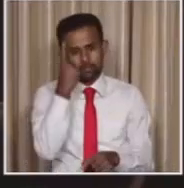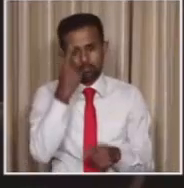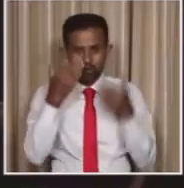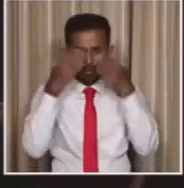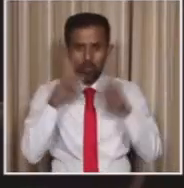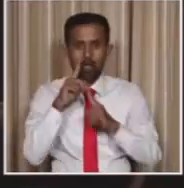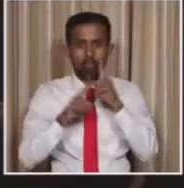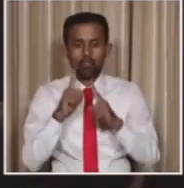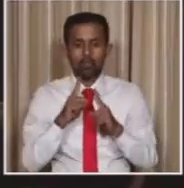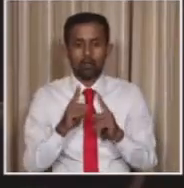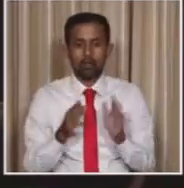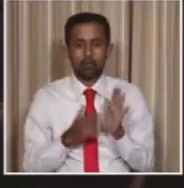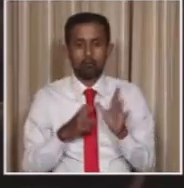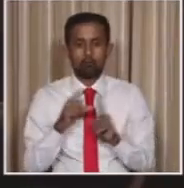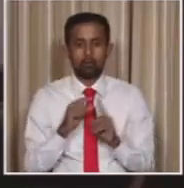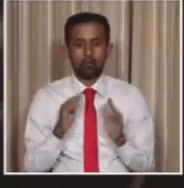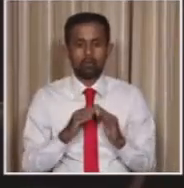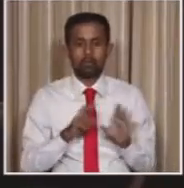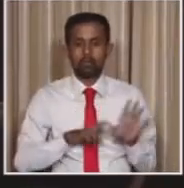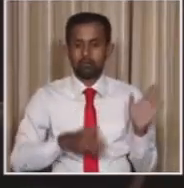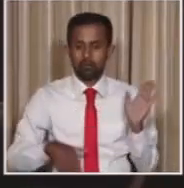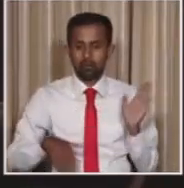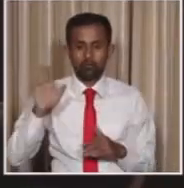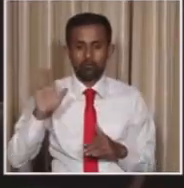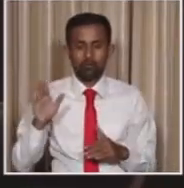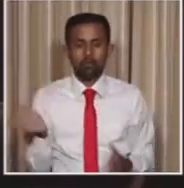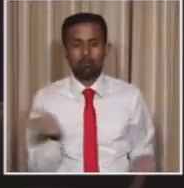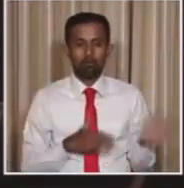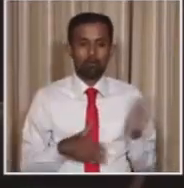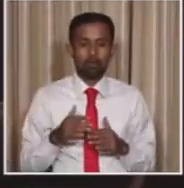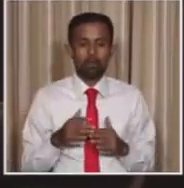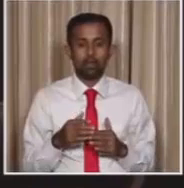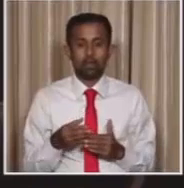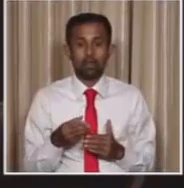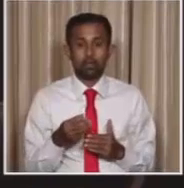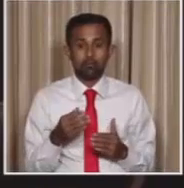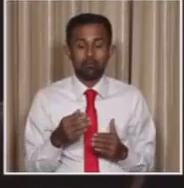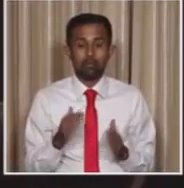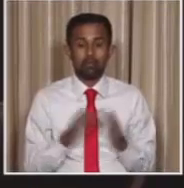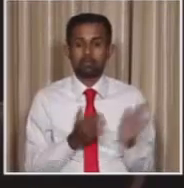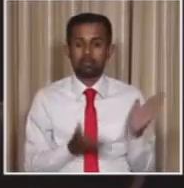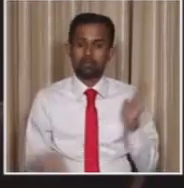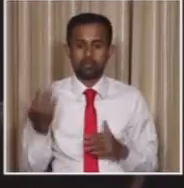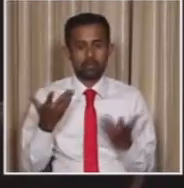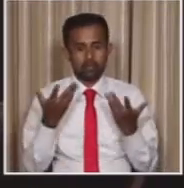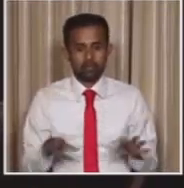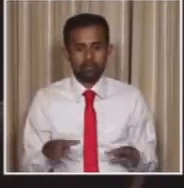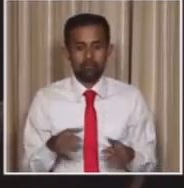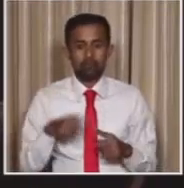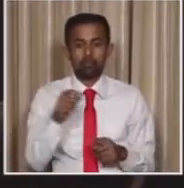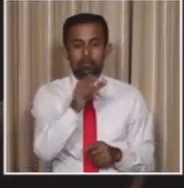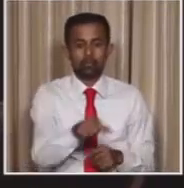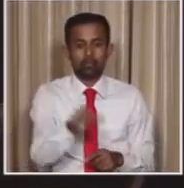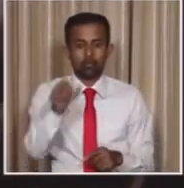අර අපේ ඉන්න මාදිවල ගෙදරින් ඇයින් වෙලා රෙදි ඇඳගෙන D10 ගෙදරින් ඇයින් වෙලා ගිහිල්ලා අනිත්